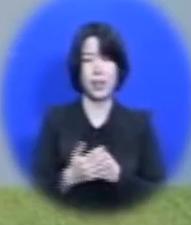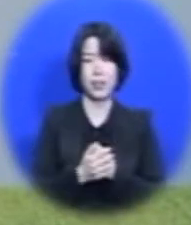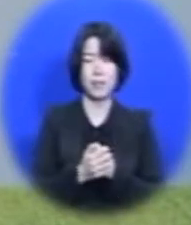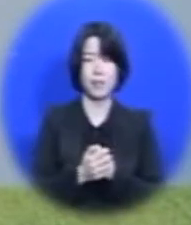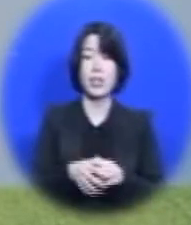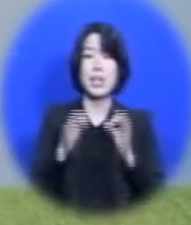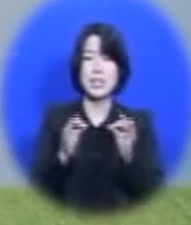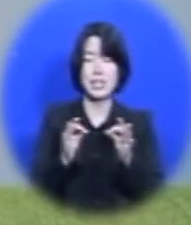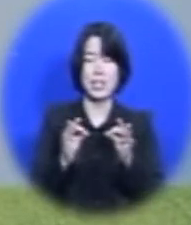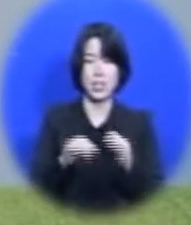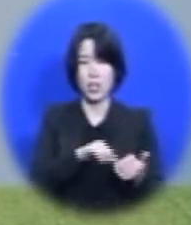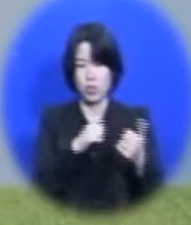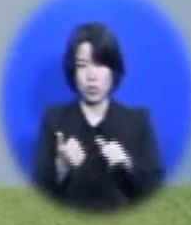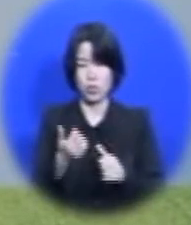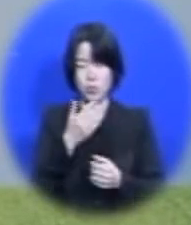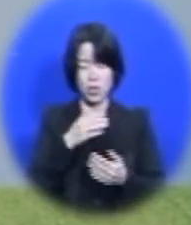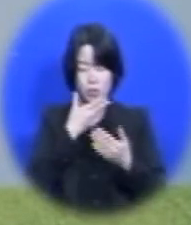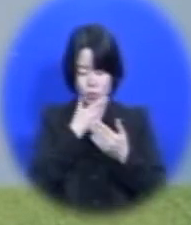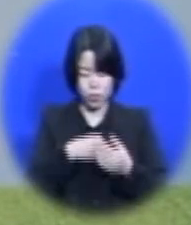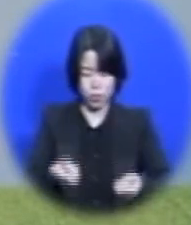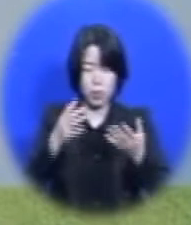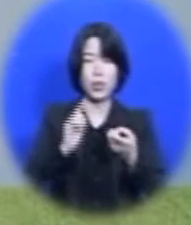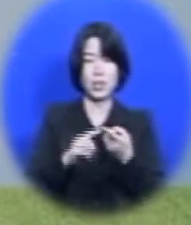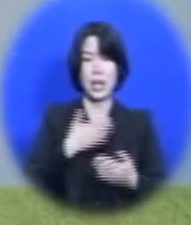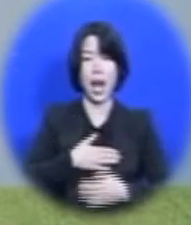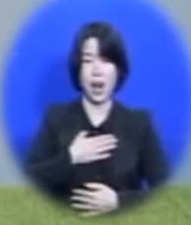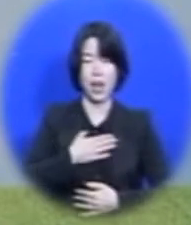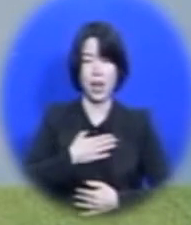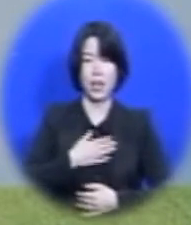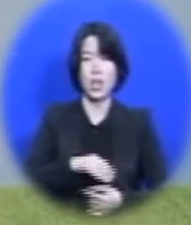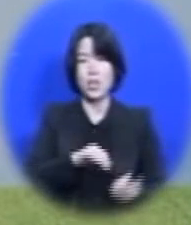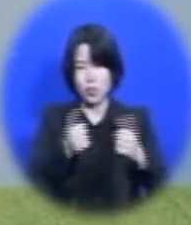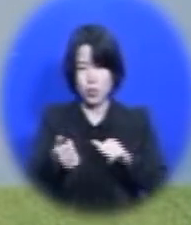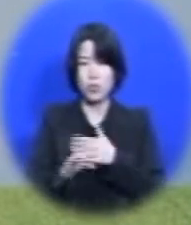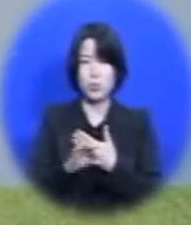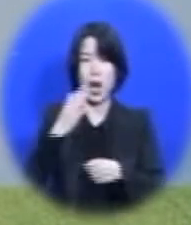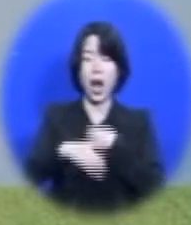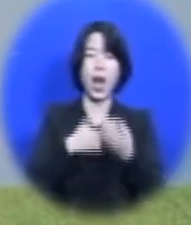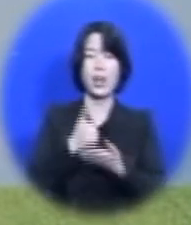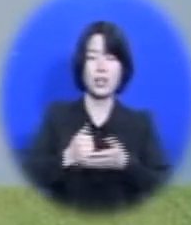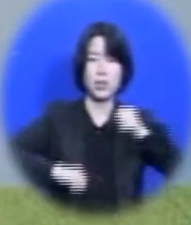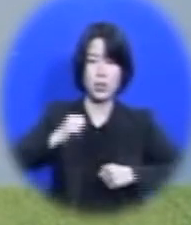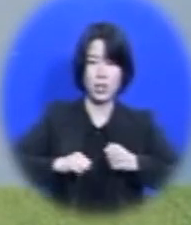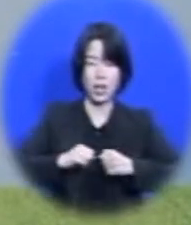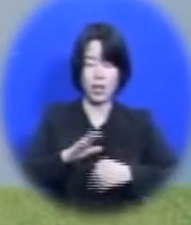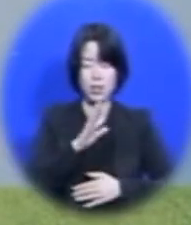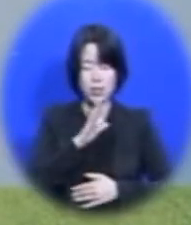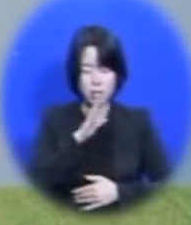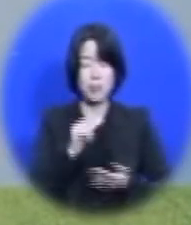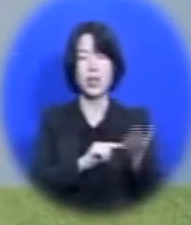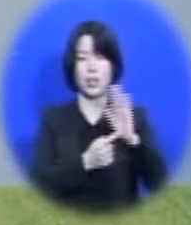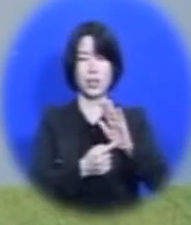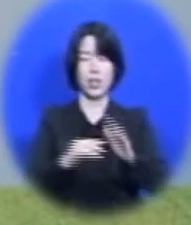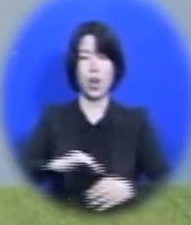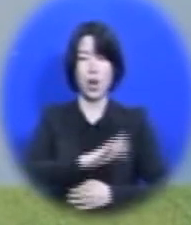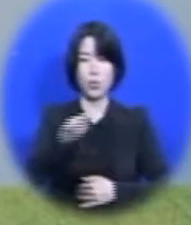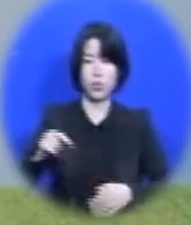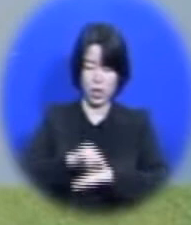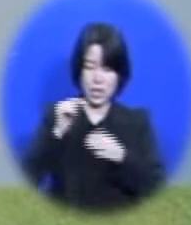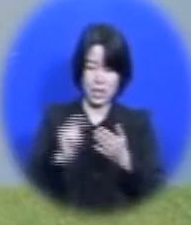이제는 죽음이 축복인 것을 알아라. 죽으면 하나님의 역사가 비로소 나타난 우리의